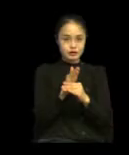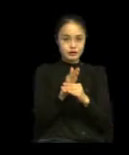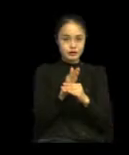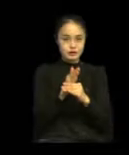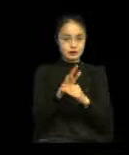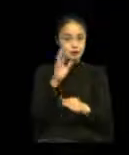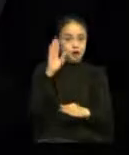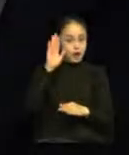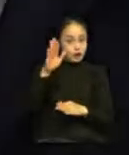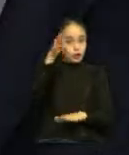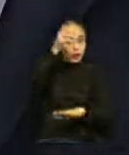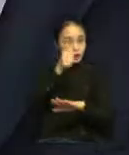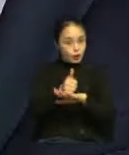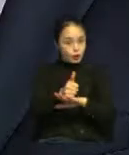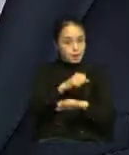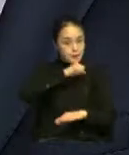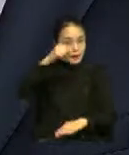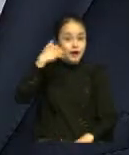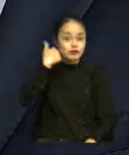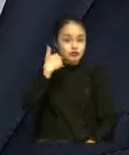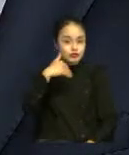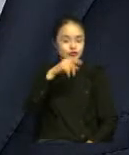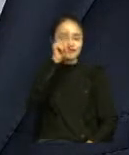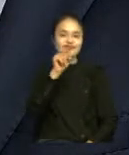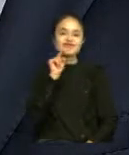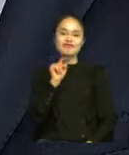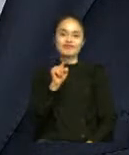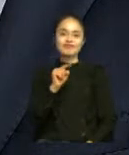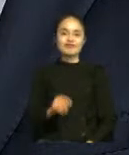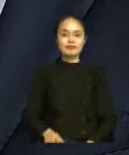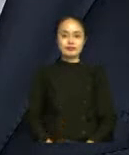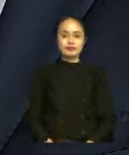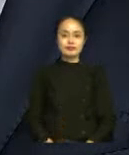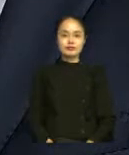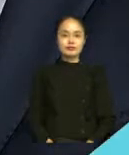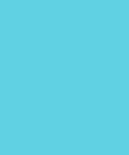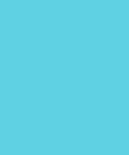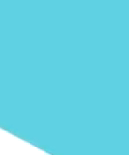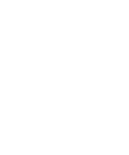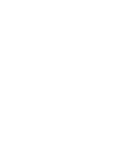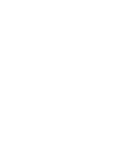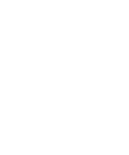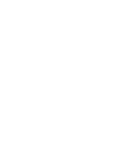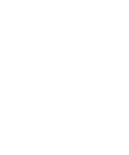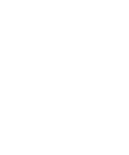표심을 잡는 데만 집중할 것으로 보입니다. 딜라이브 설경기 케이블TV 조성엽입니다.